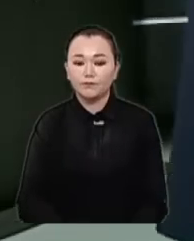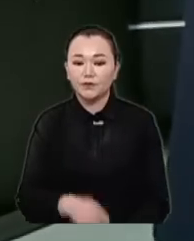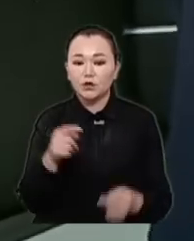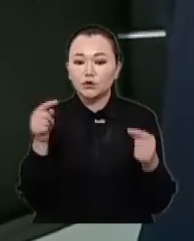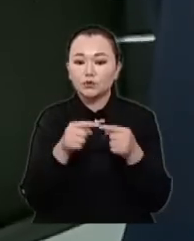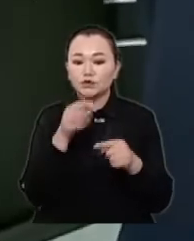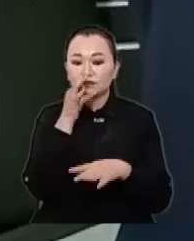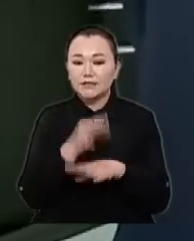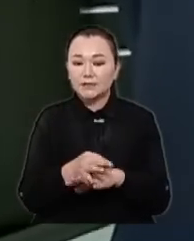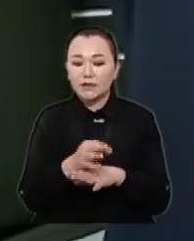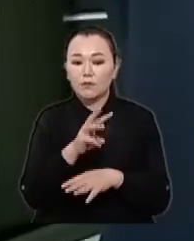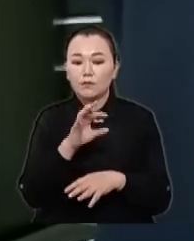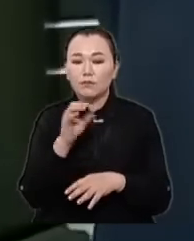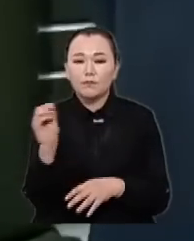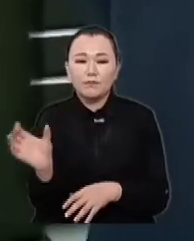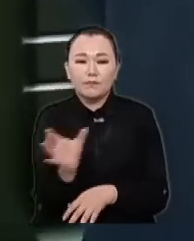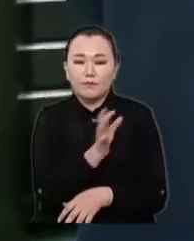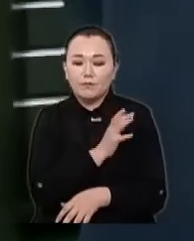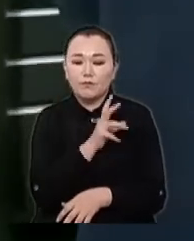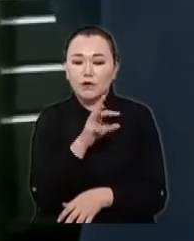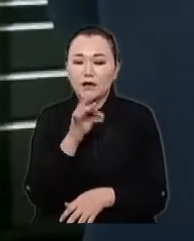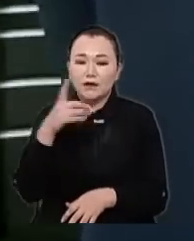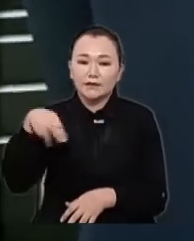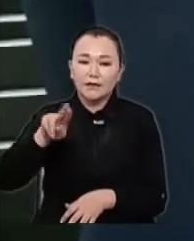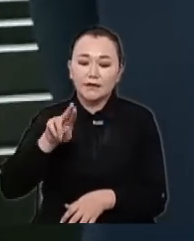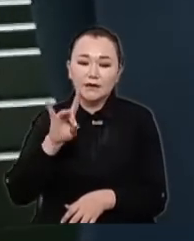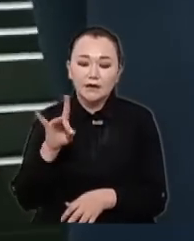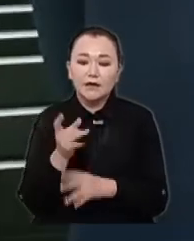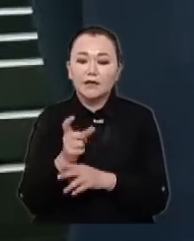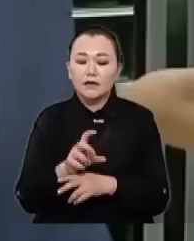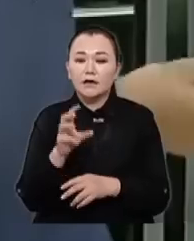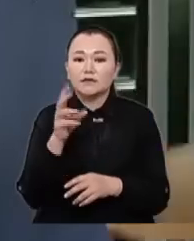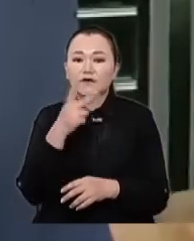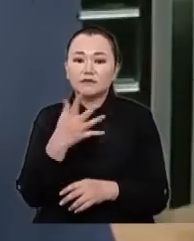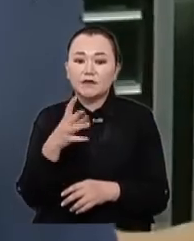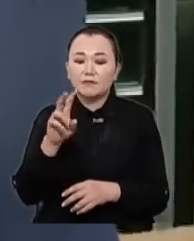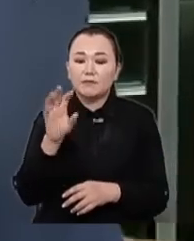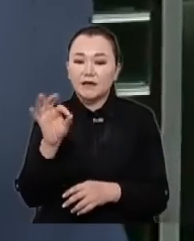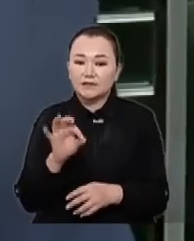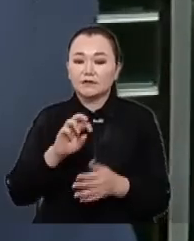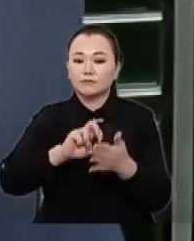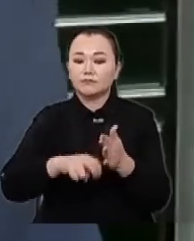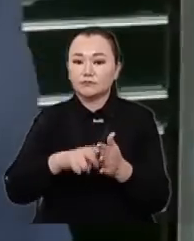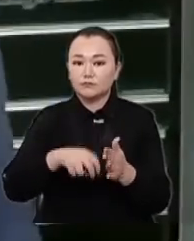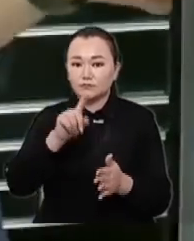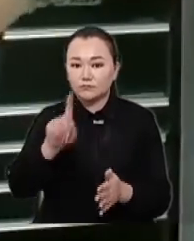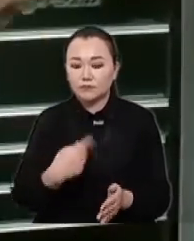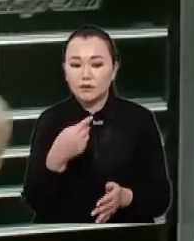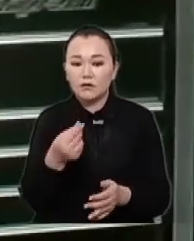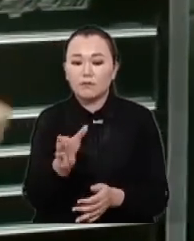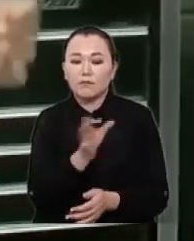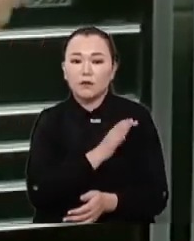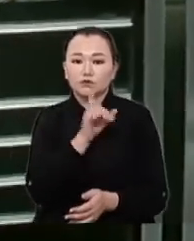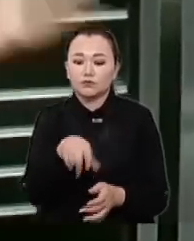Нақты айтқанда, мультимиллионерлер мен миллиардерлерге 25% салық салып, дәулетті